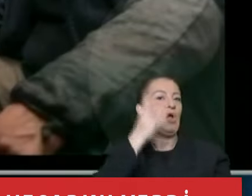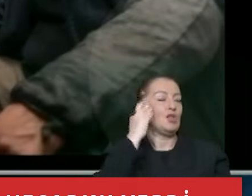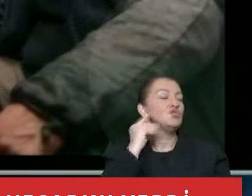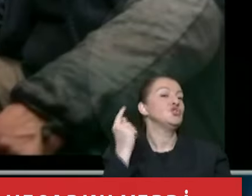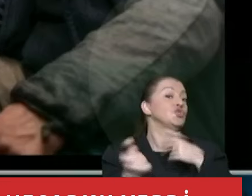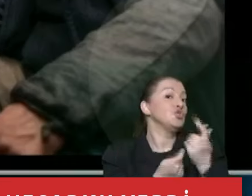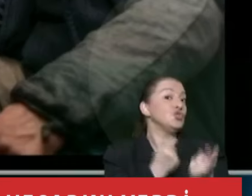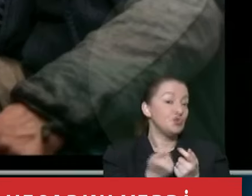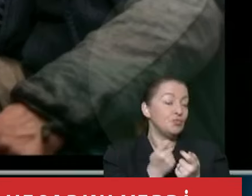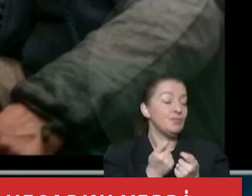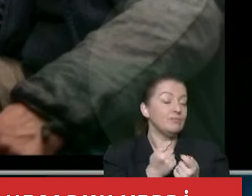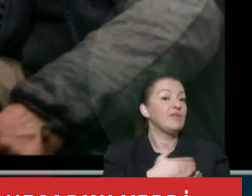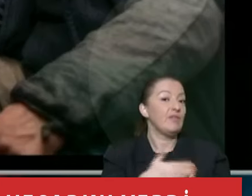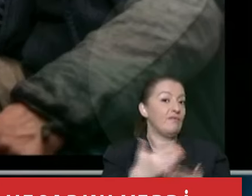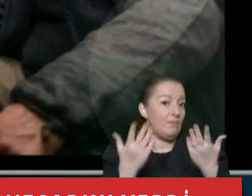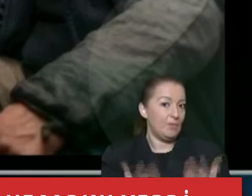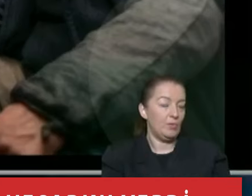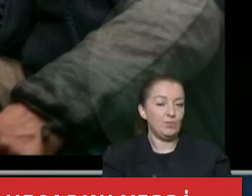sürdürülüyor